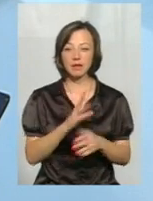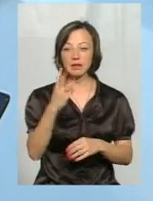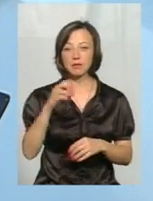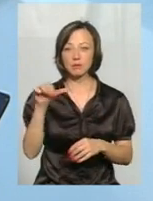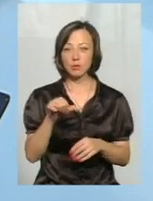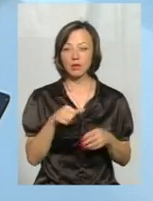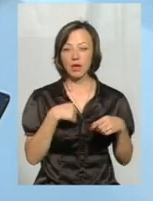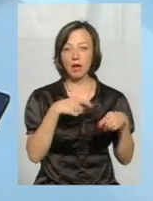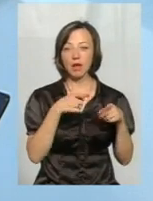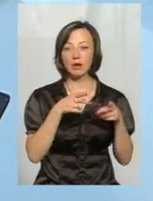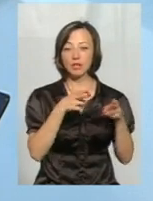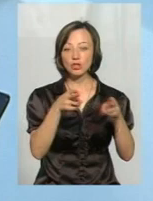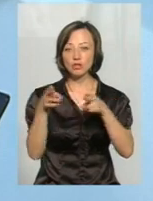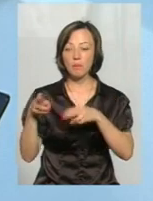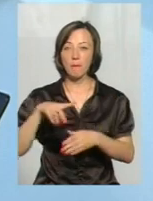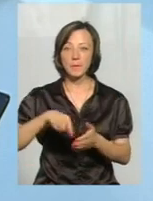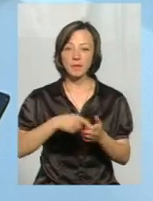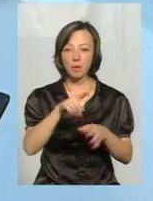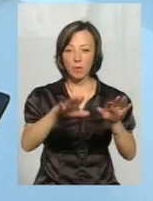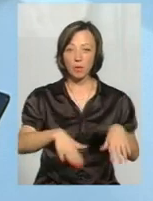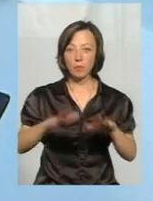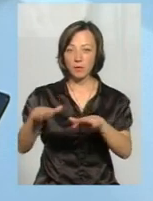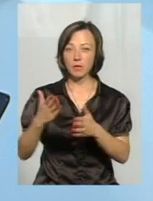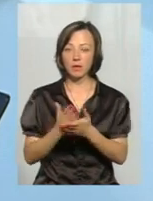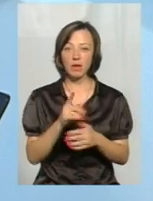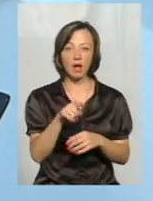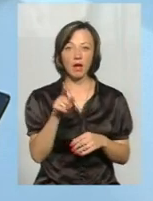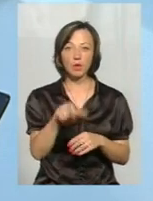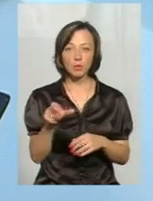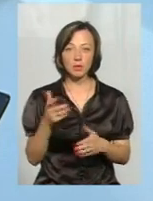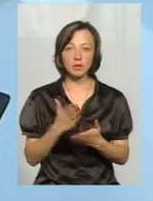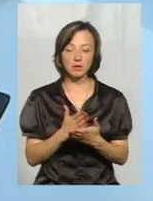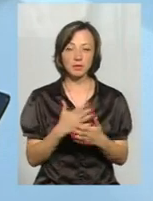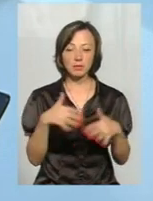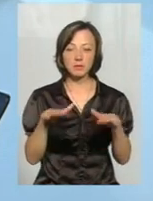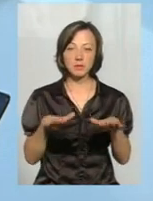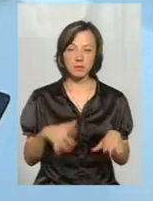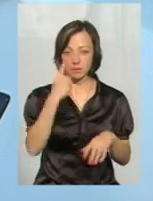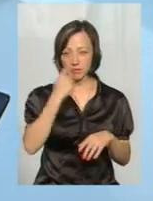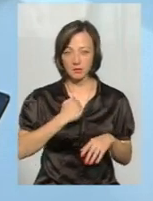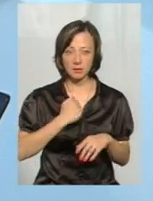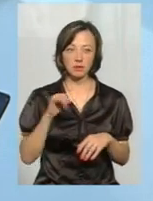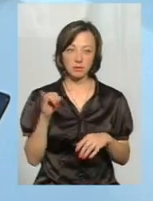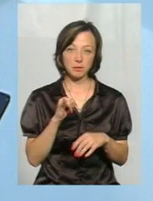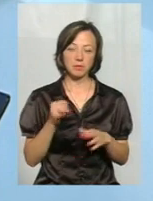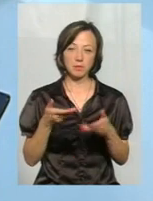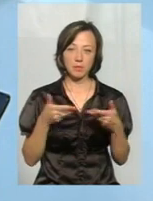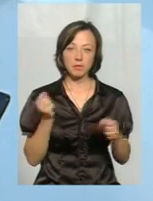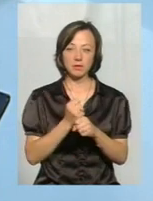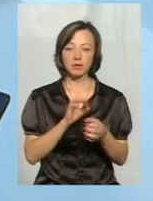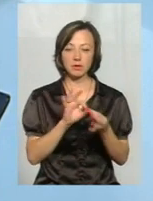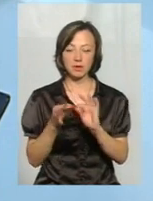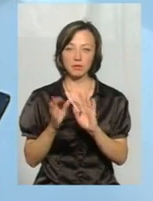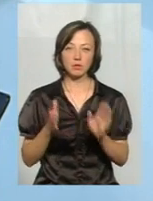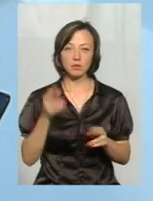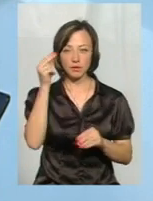я по місту їжджу, там зійшло, там зійшло, там зійшло. А там, де люди знаходяться в цих місцях, просто щоб давали інформацію більш таку детальну, що